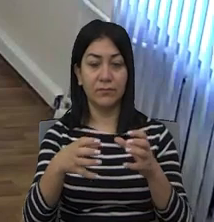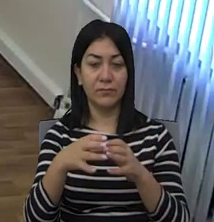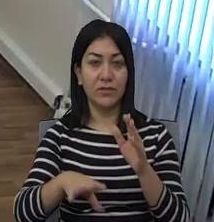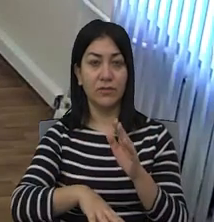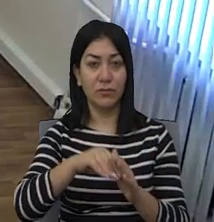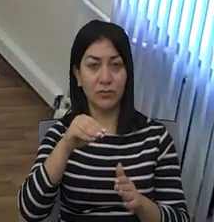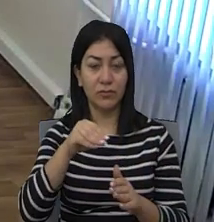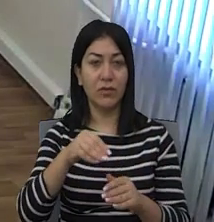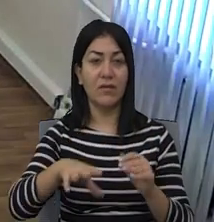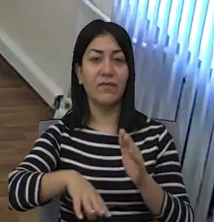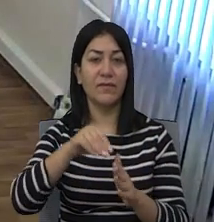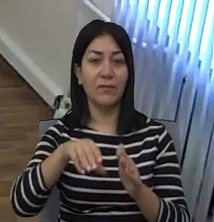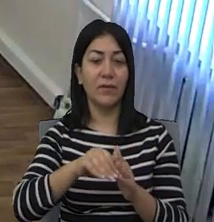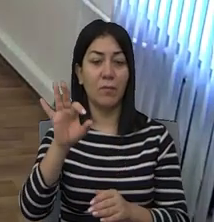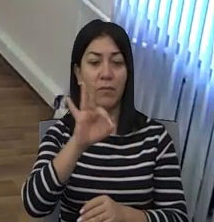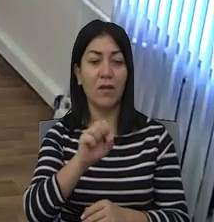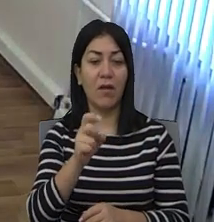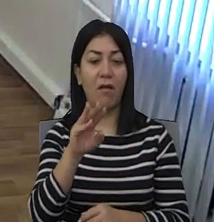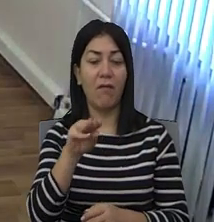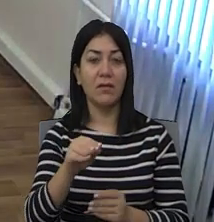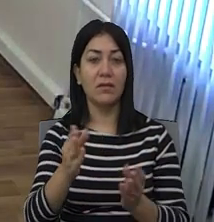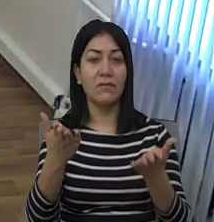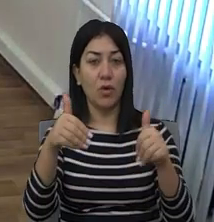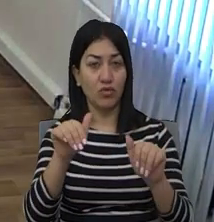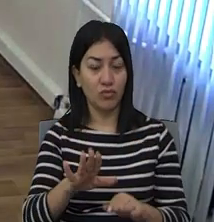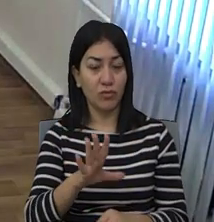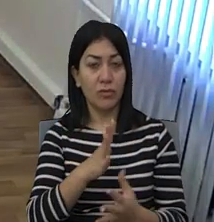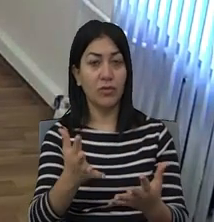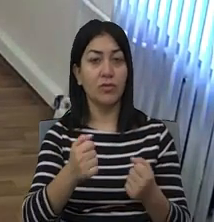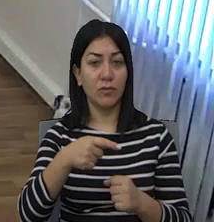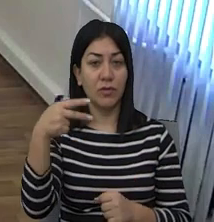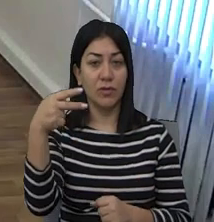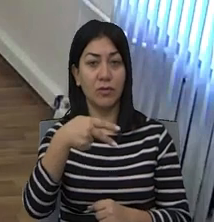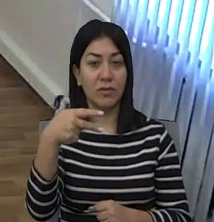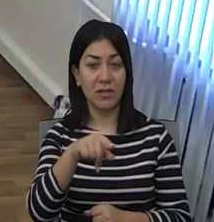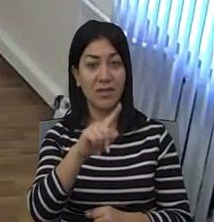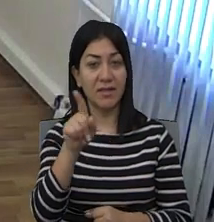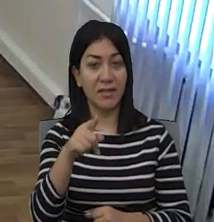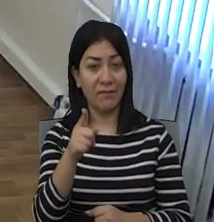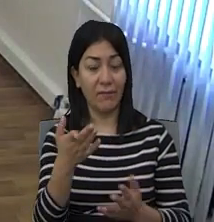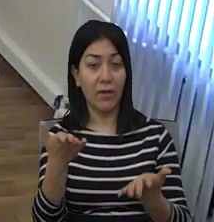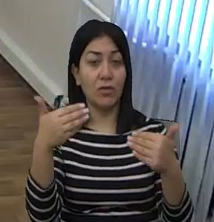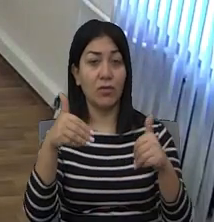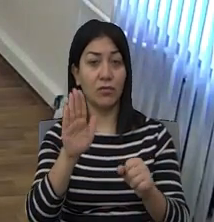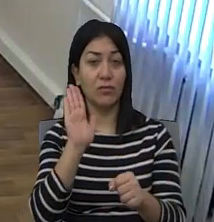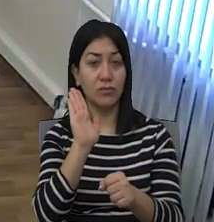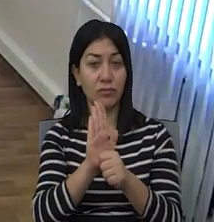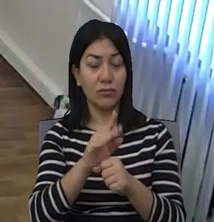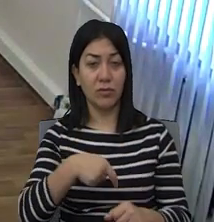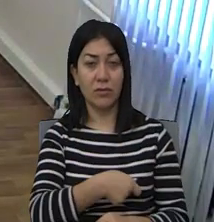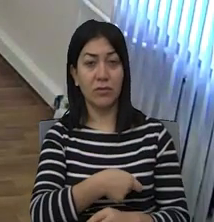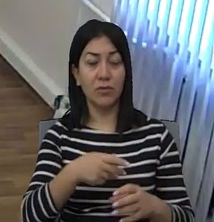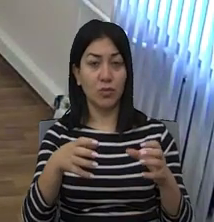եւ հանրակրվեների մասին ակտը, որն ընդունվել է 2000 թվականին, սահմանում է կուսակցությունների